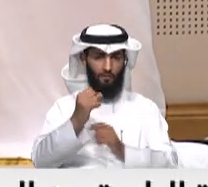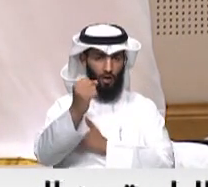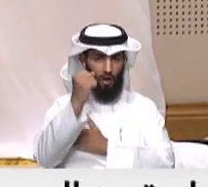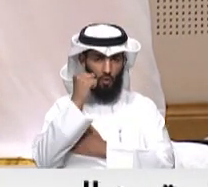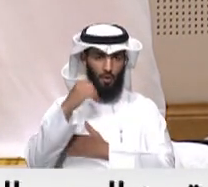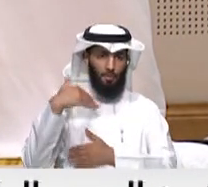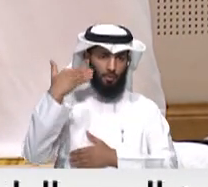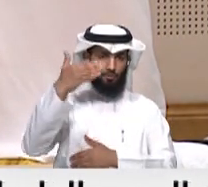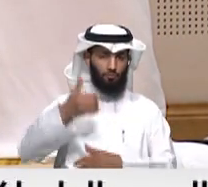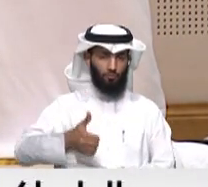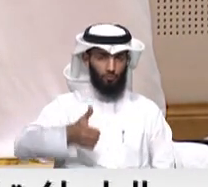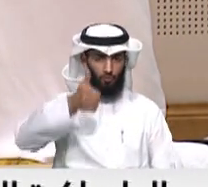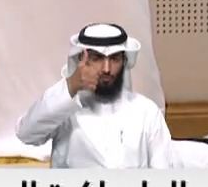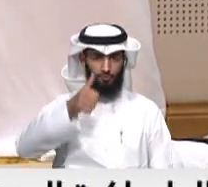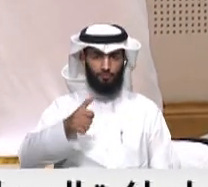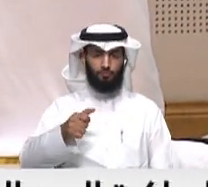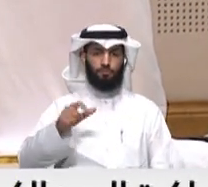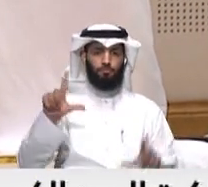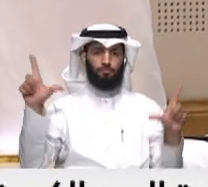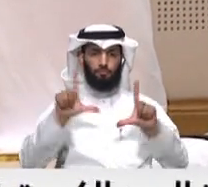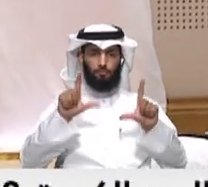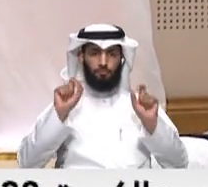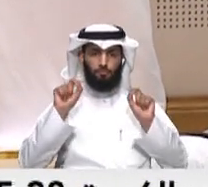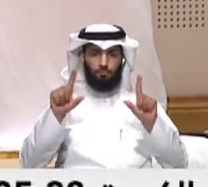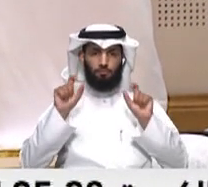متطوره فهد التركي قناه الاخبار